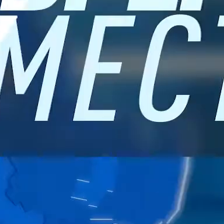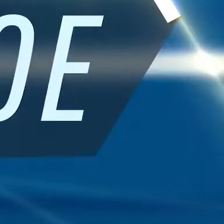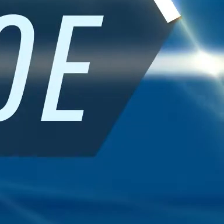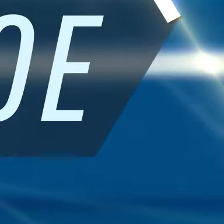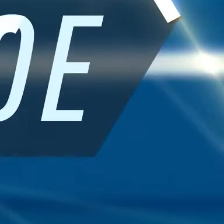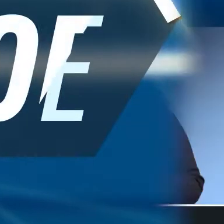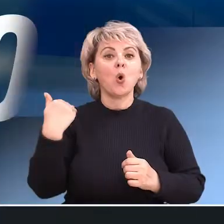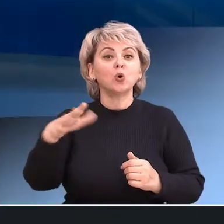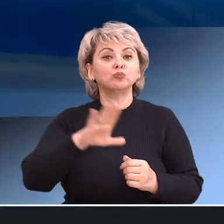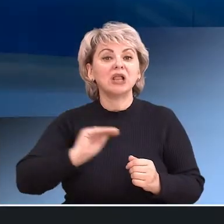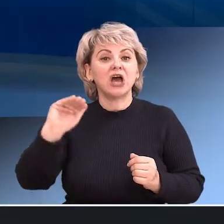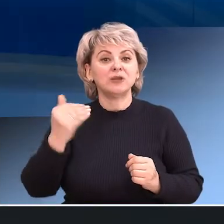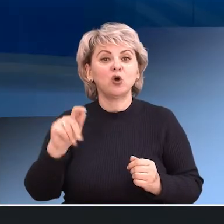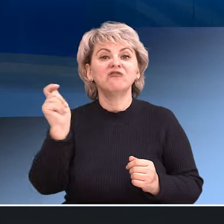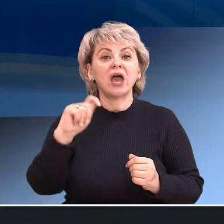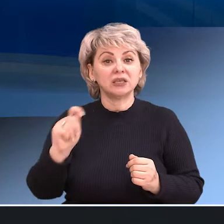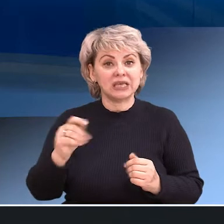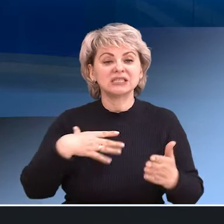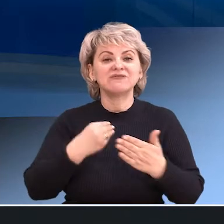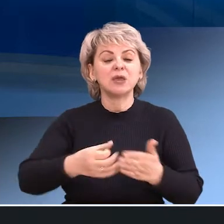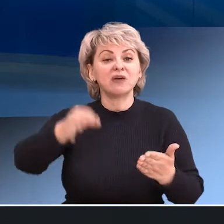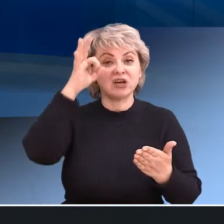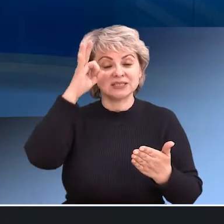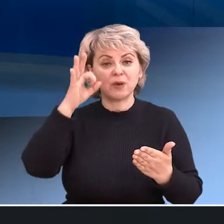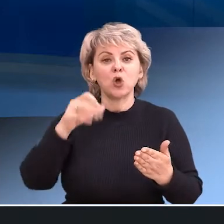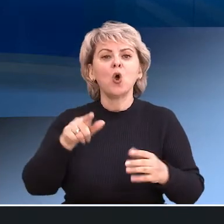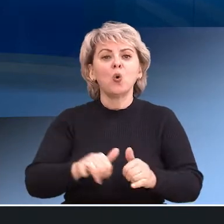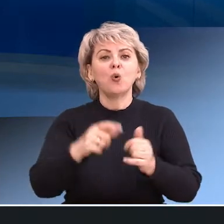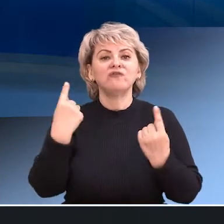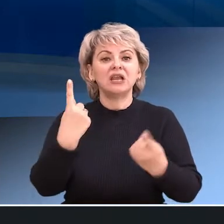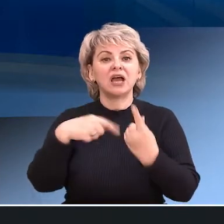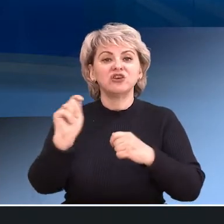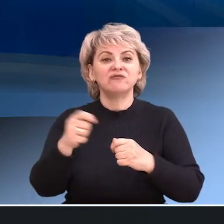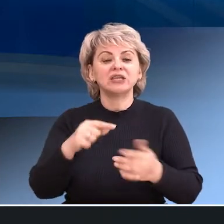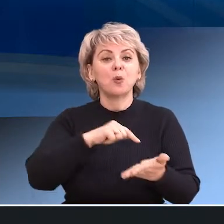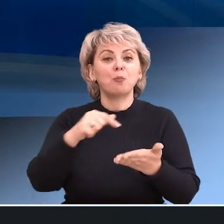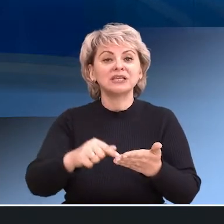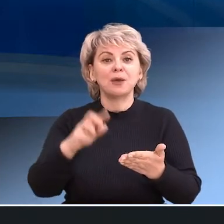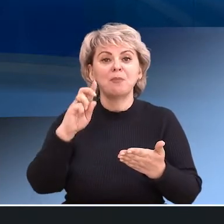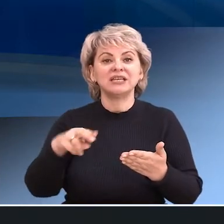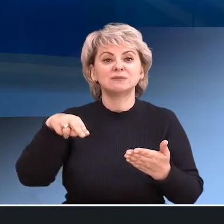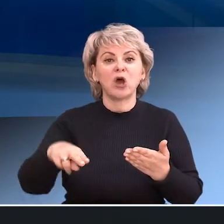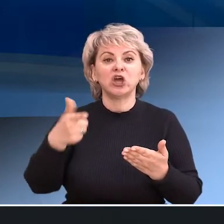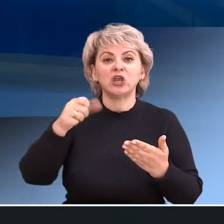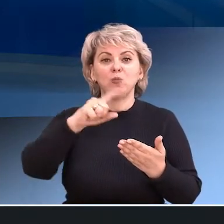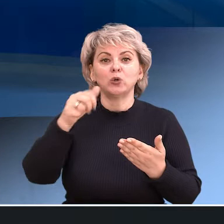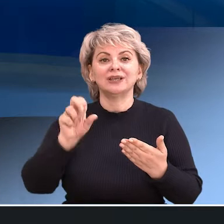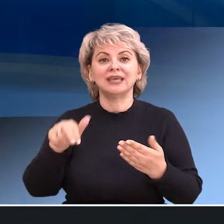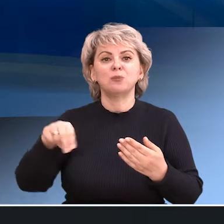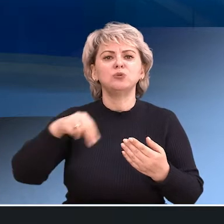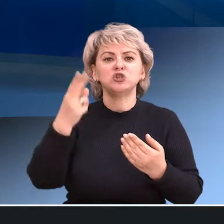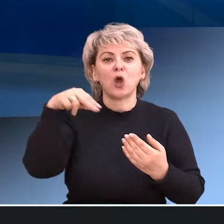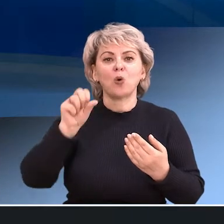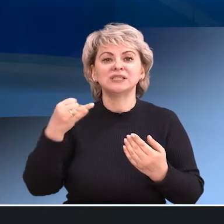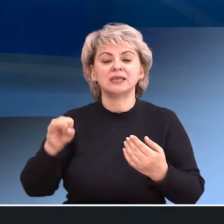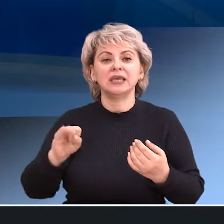местное». Он был ребенком на войне. Своими воспоминаниями о Великой Отечественной поделился Борис Павлович